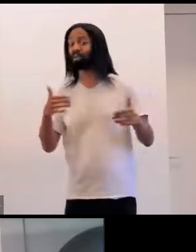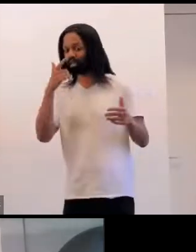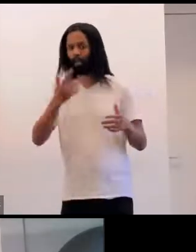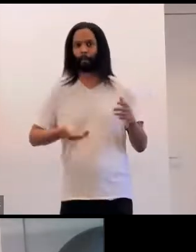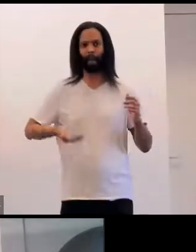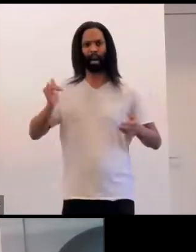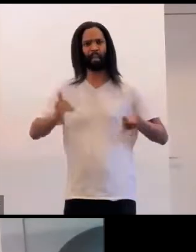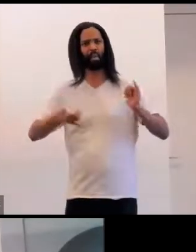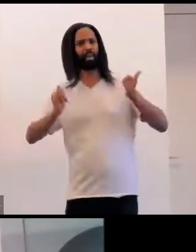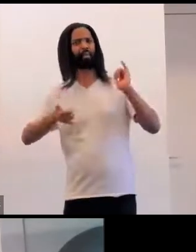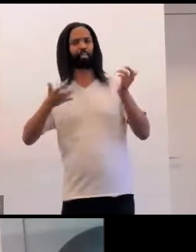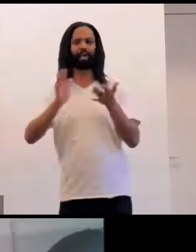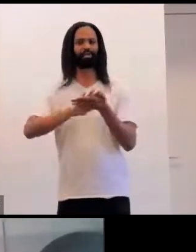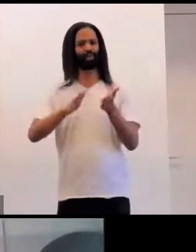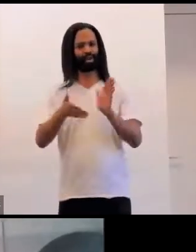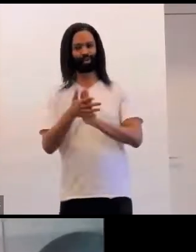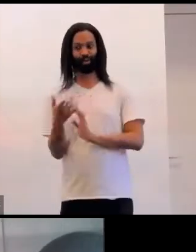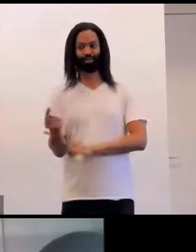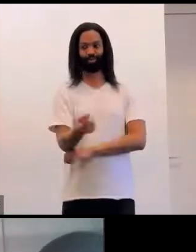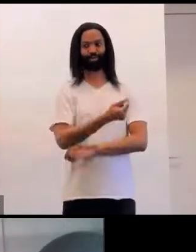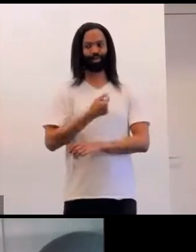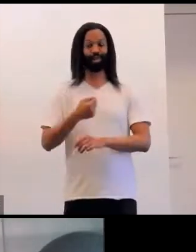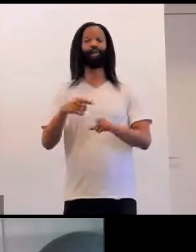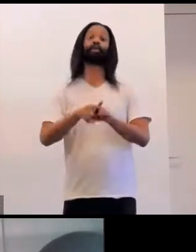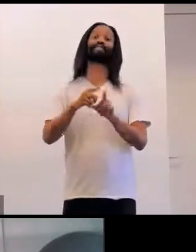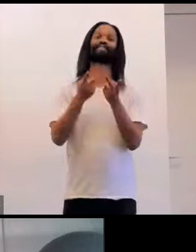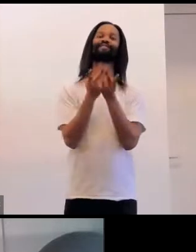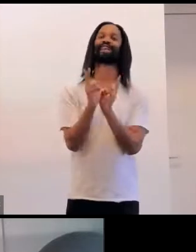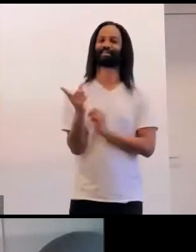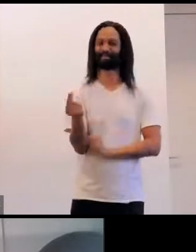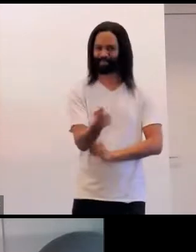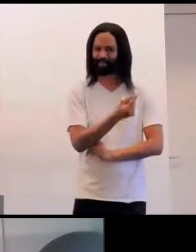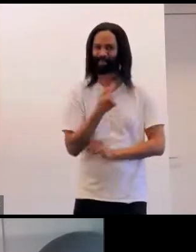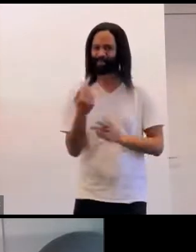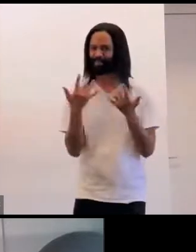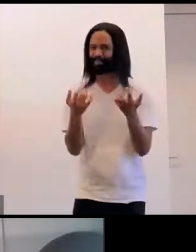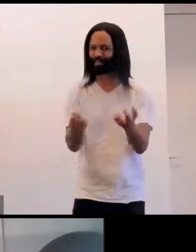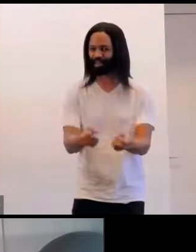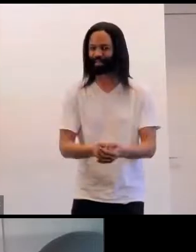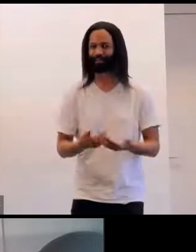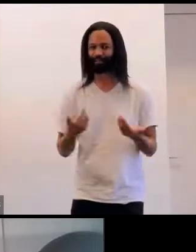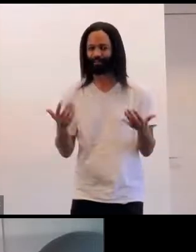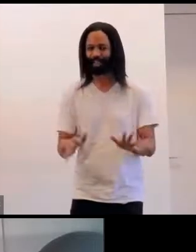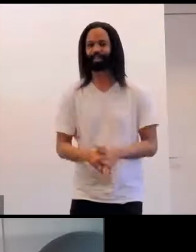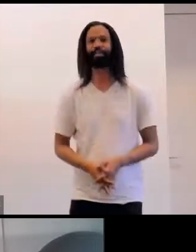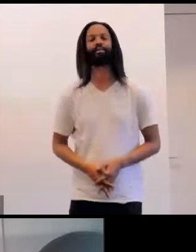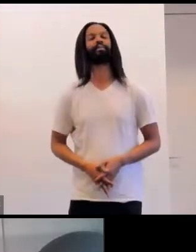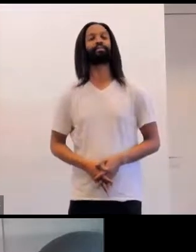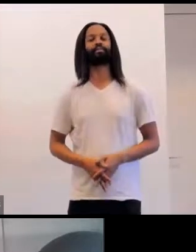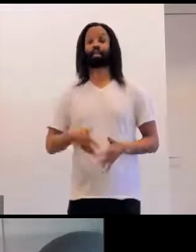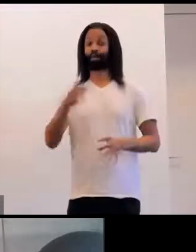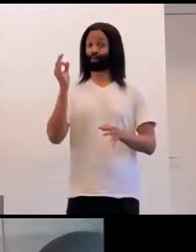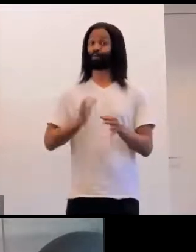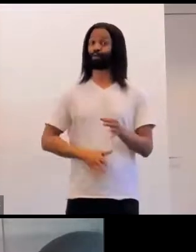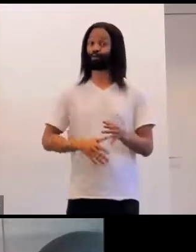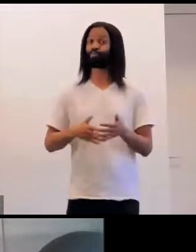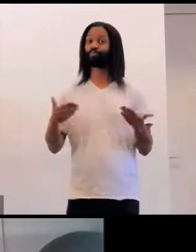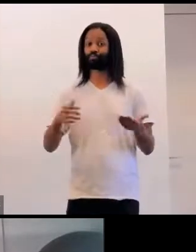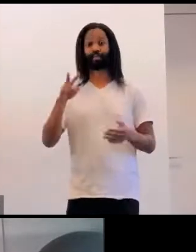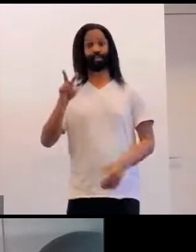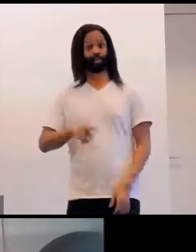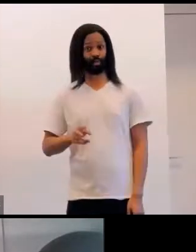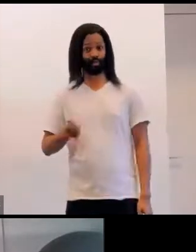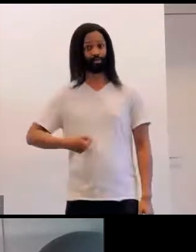la municipalité dans ce travail. Et puis, il va de soi, pour conclure, que nous sommes extrêmement attentifs